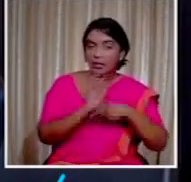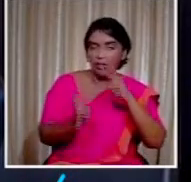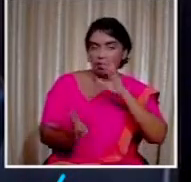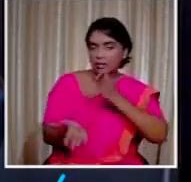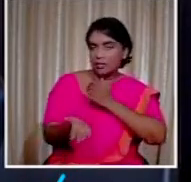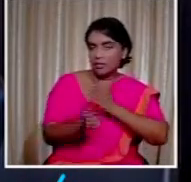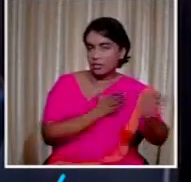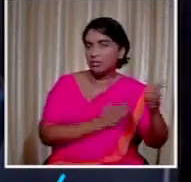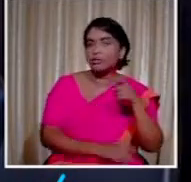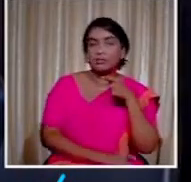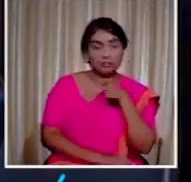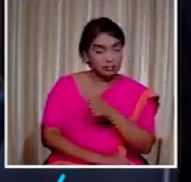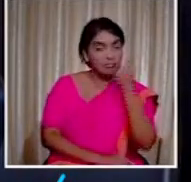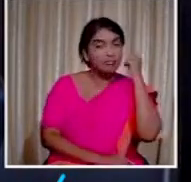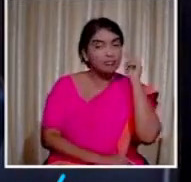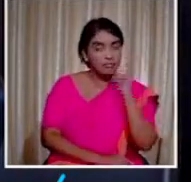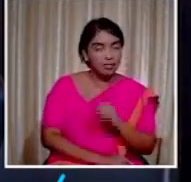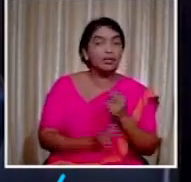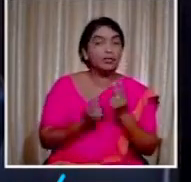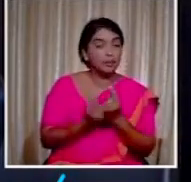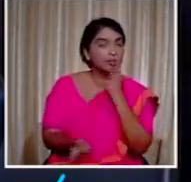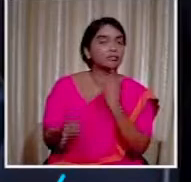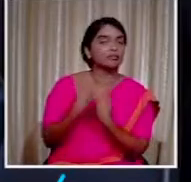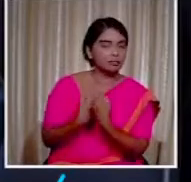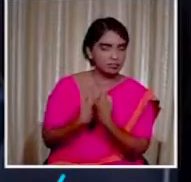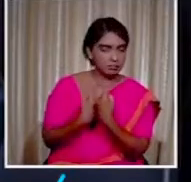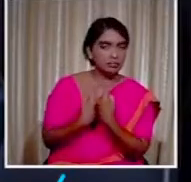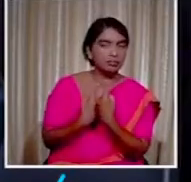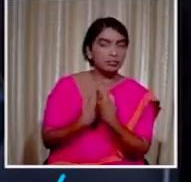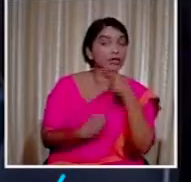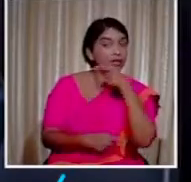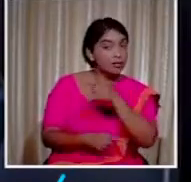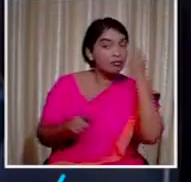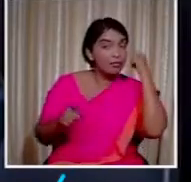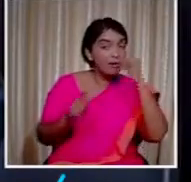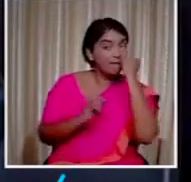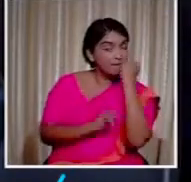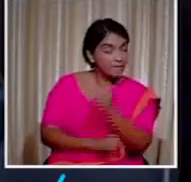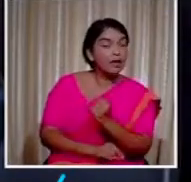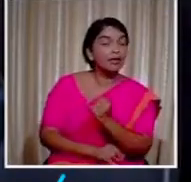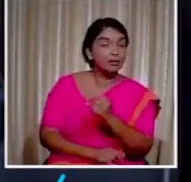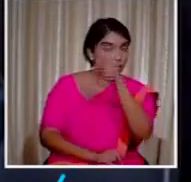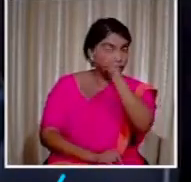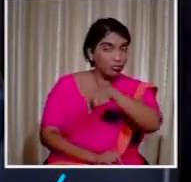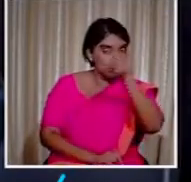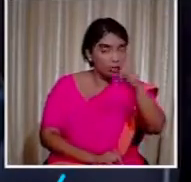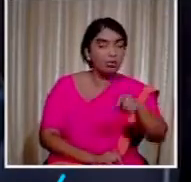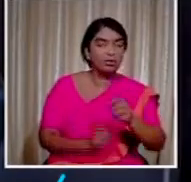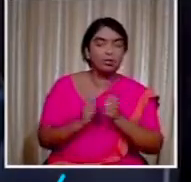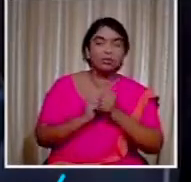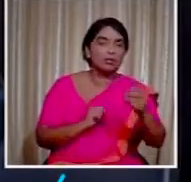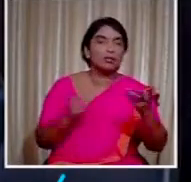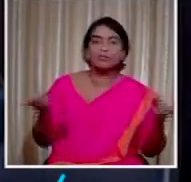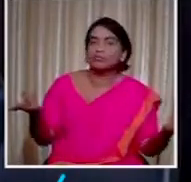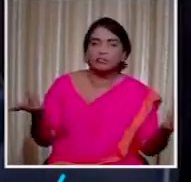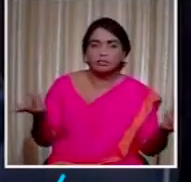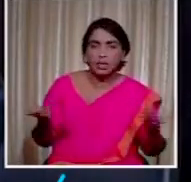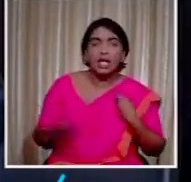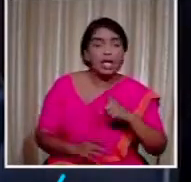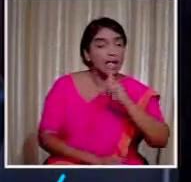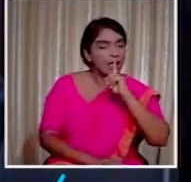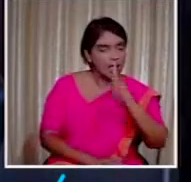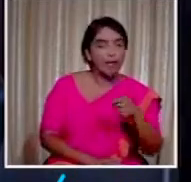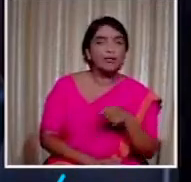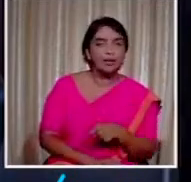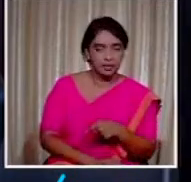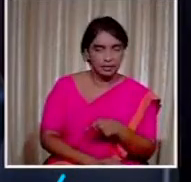සුළු ප්‍රකාශයක් කිරීම පිළිබඳව වහාම පරීක්ෂණයක් කරලා ඒ වැරද්ද වැරද්ද කරපු අයට අදාළව ගන්න ක්‍රියාමාර්ගය කවරේද කියලා මම ඉතින් පැහැදිලිව